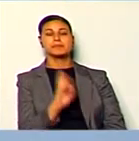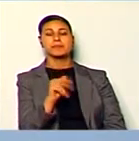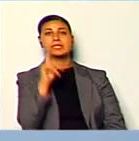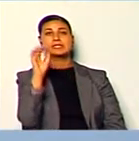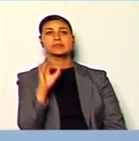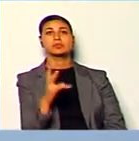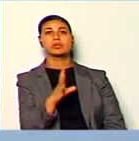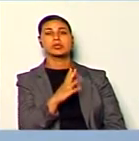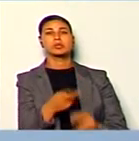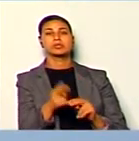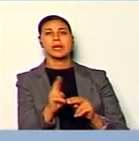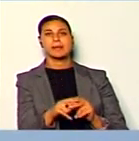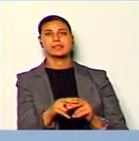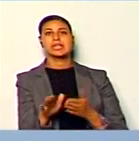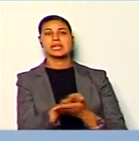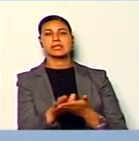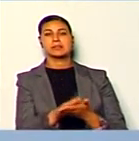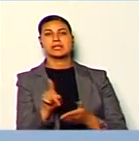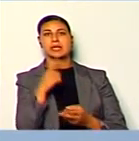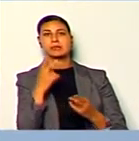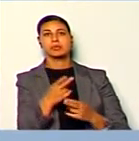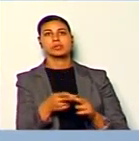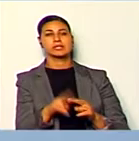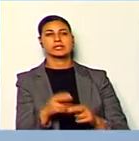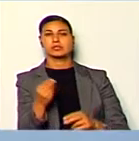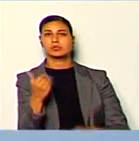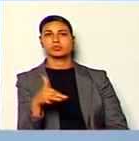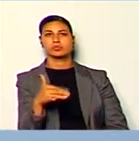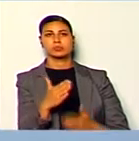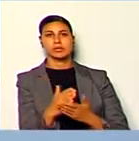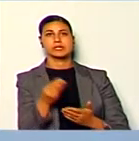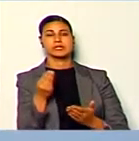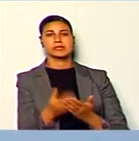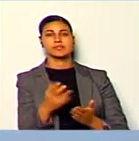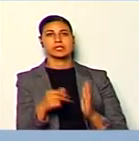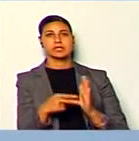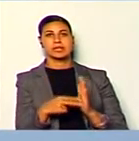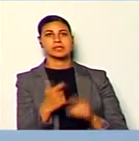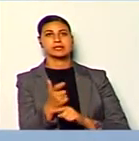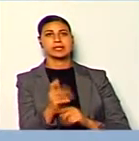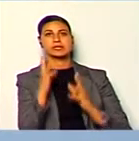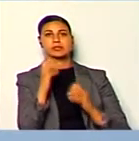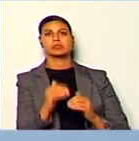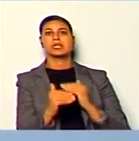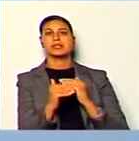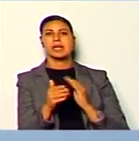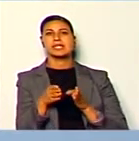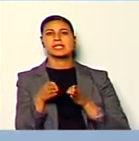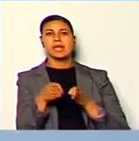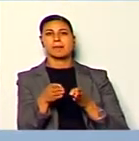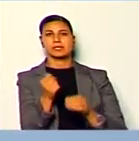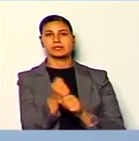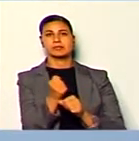unda moxtes am kalapotebis gatsmeda ratkma unda es zalian zviradghirebuli samushaobia seriozuli napisamagri samushaobi